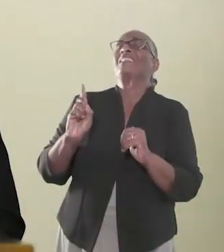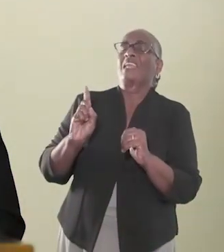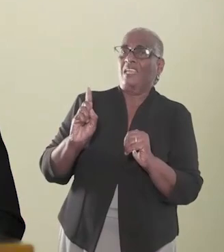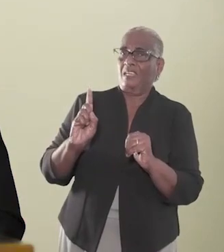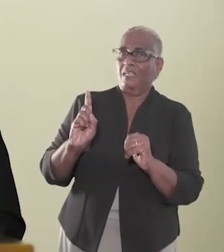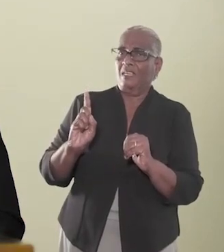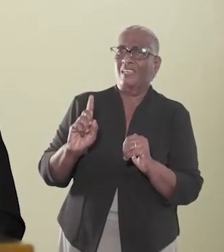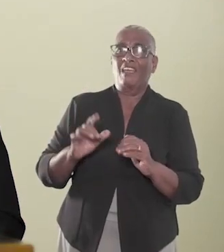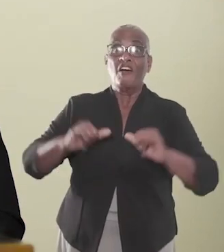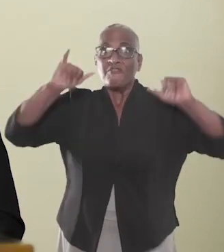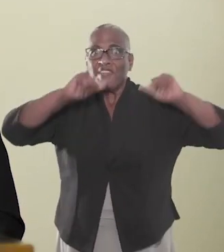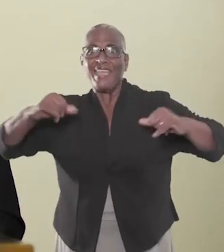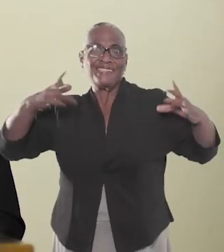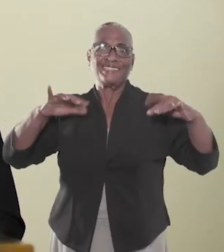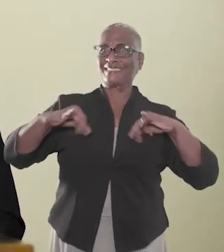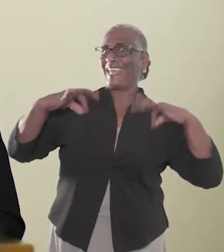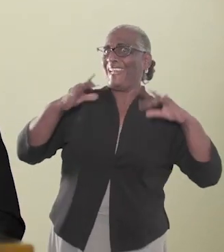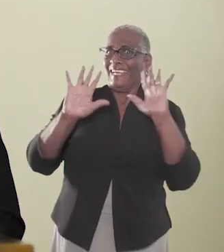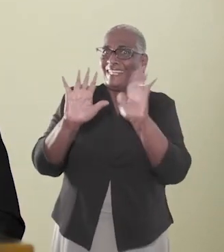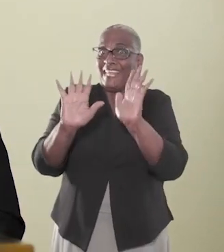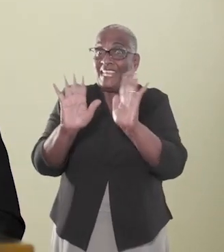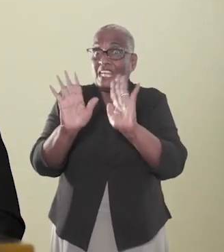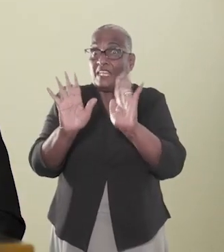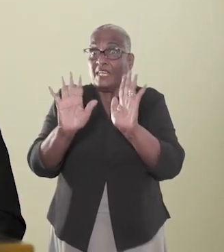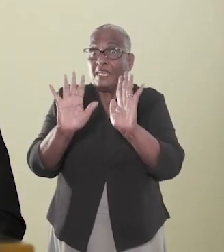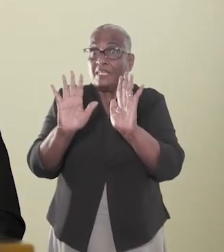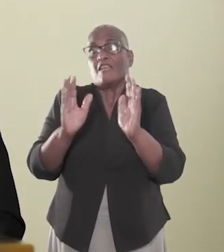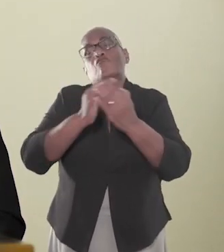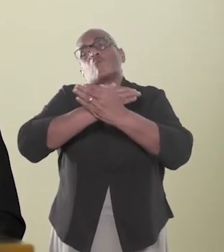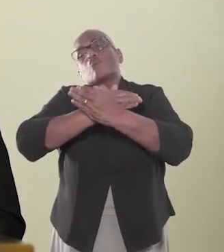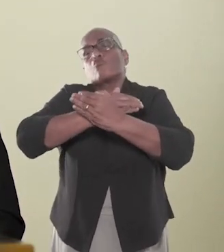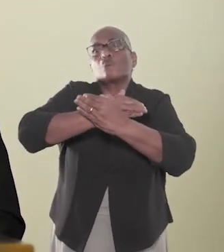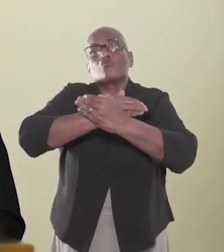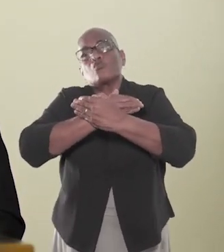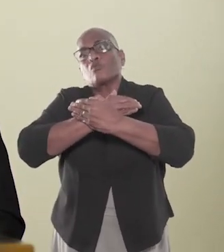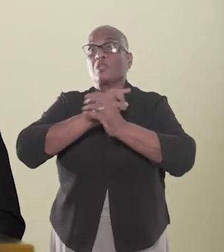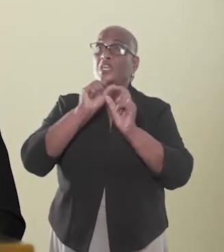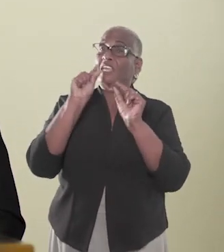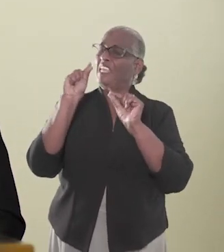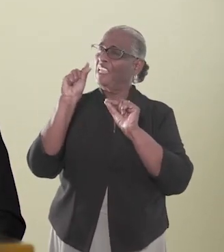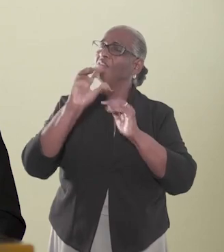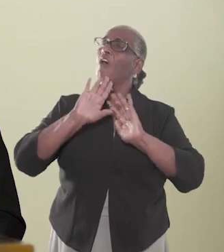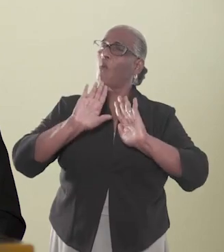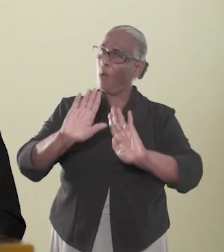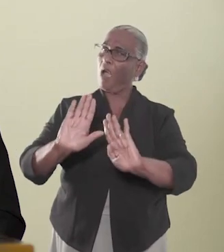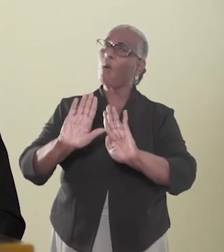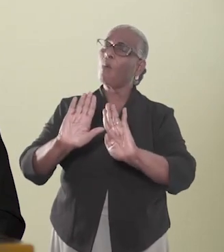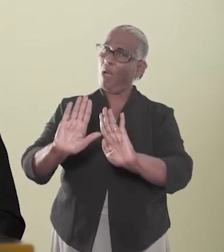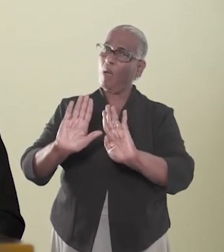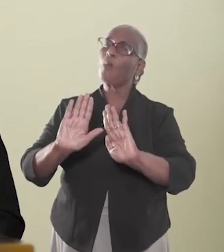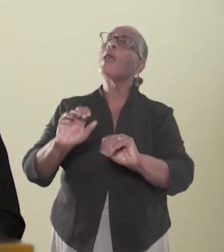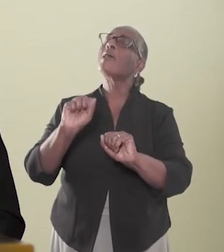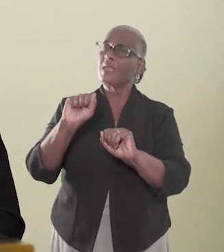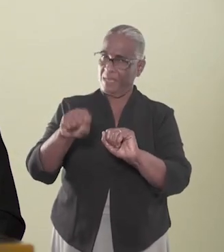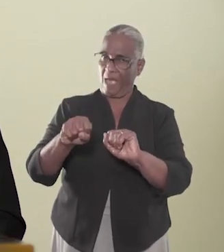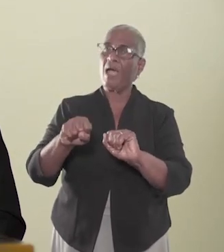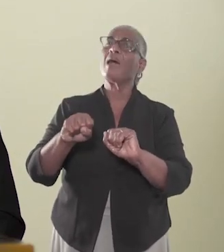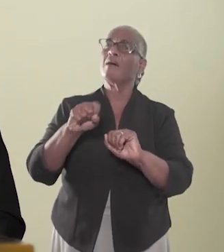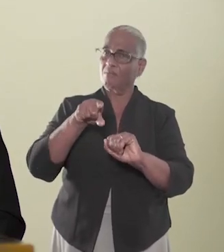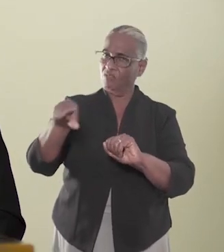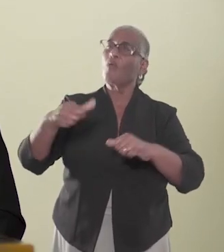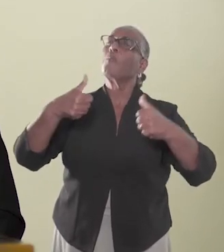Nee, wij kunnen nog niet uitbundig feesten. Nee, die warme brassas zullen nog even moeten uitblijven.